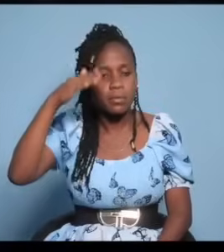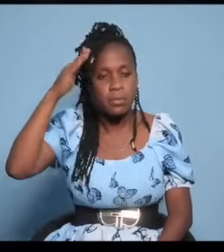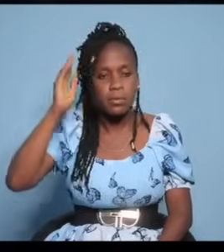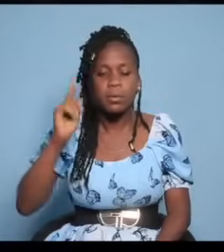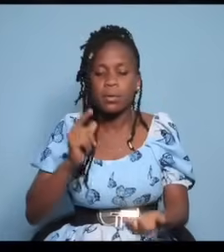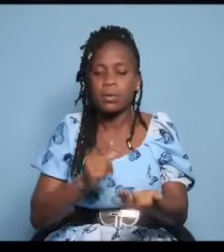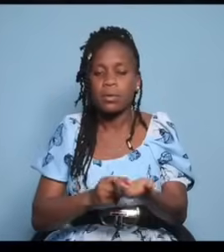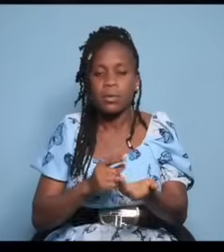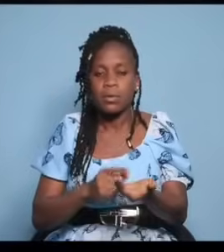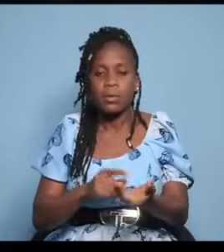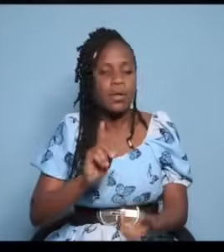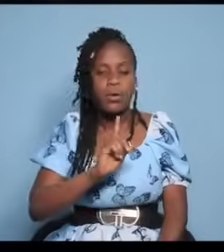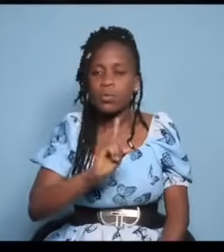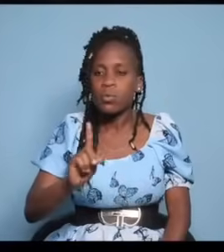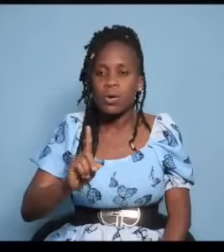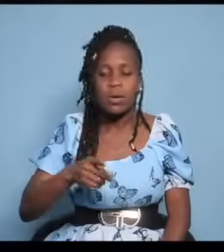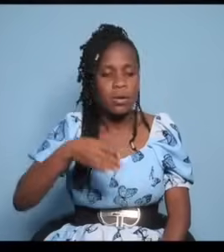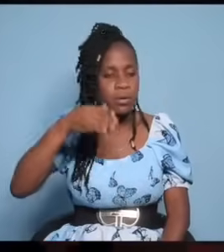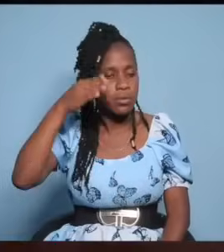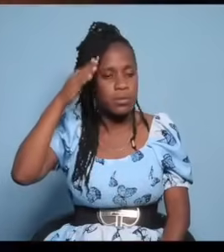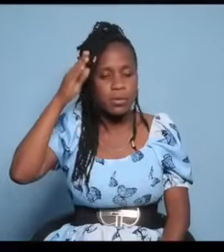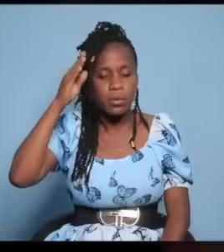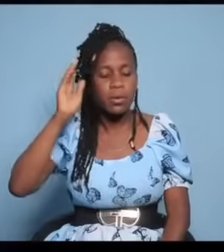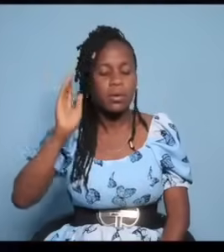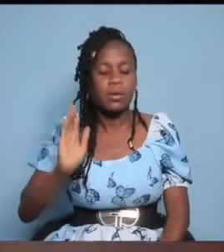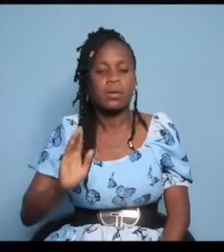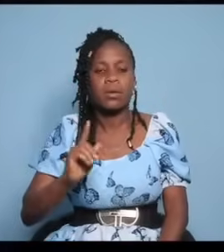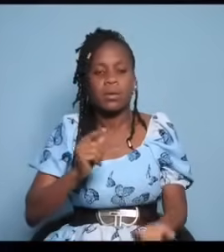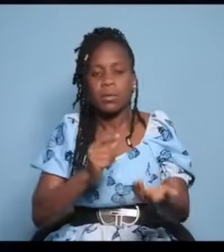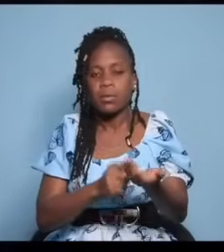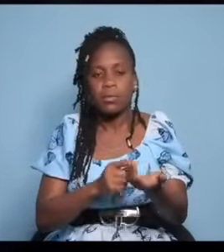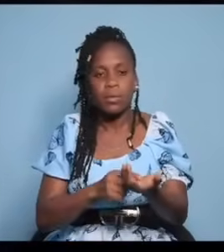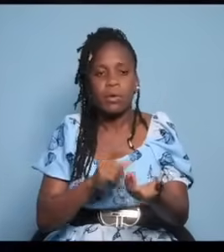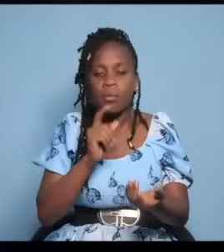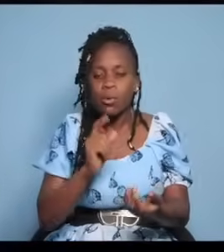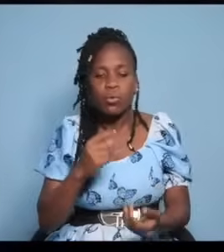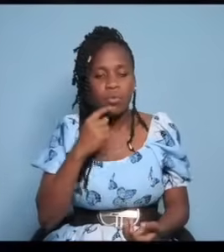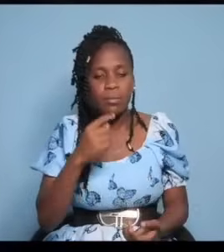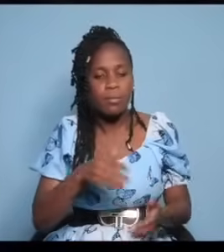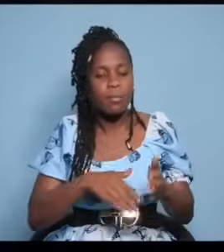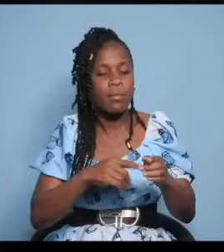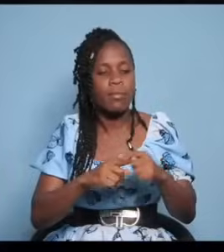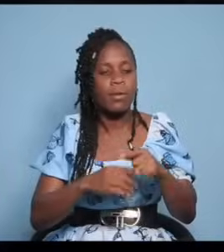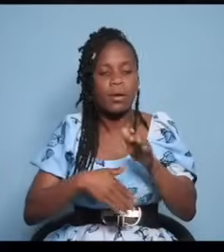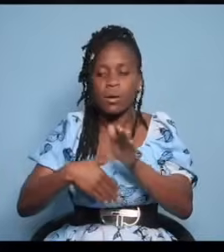ikulu kama watu wengi walivyosema. Ilikuwa helikopta ya ikulu ya Uganda ndio iliyombeba,